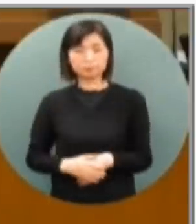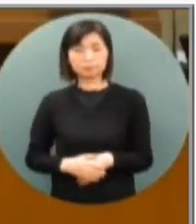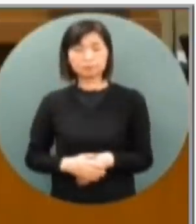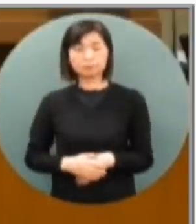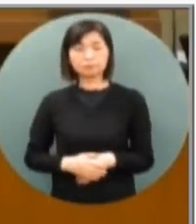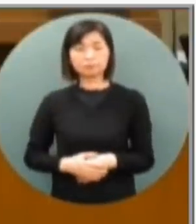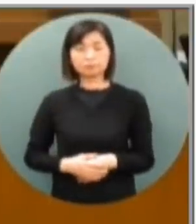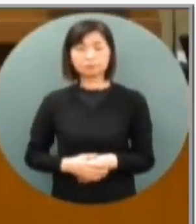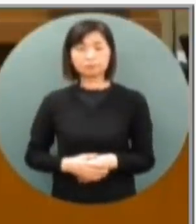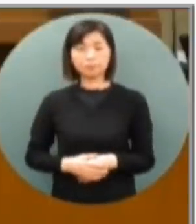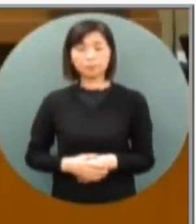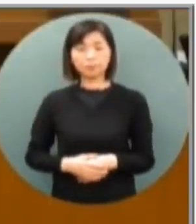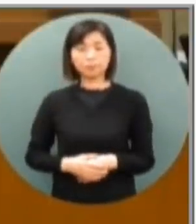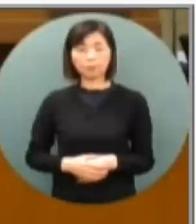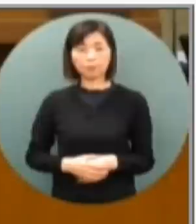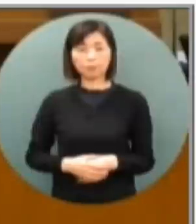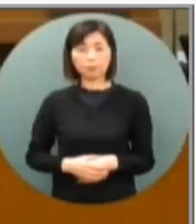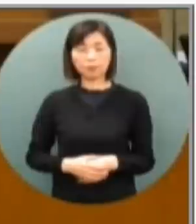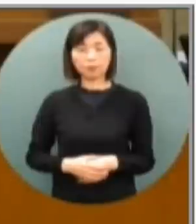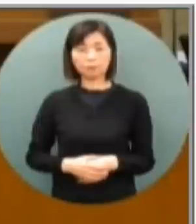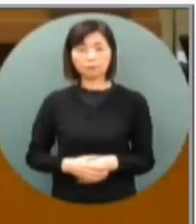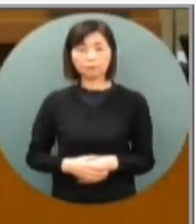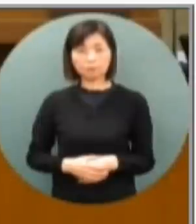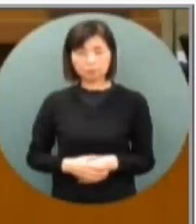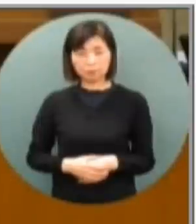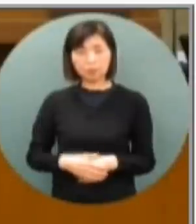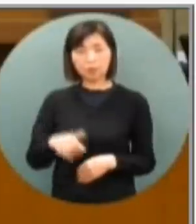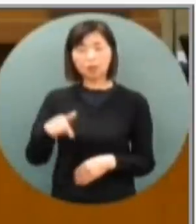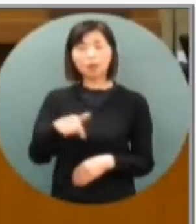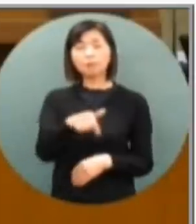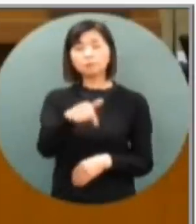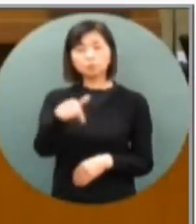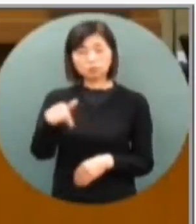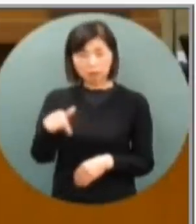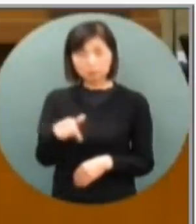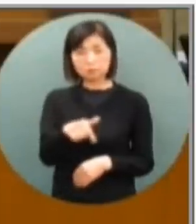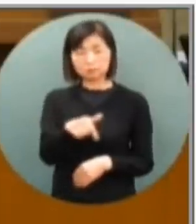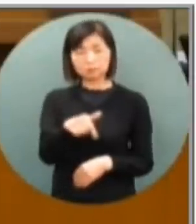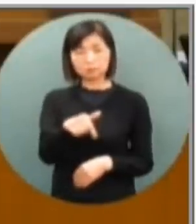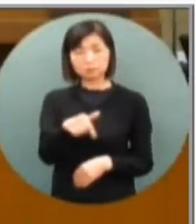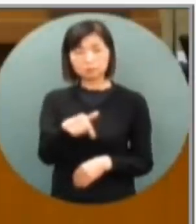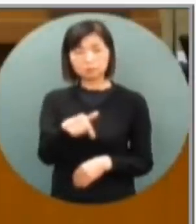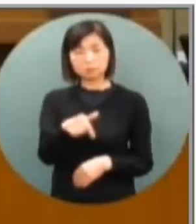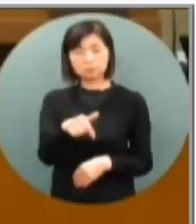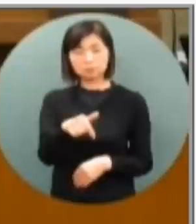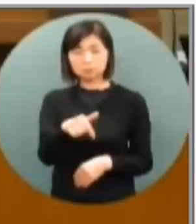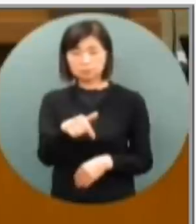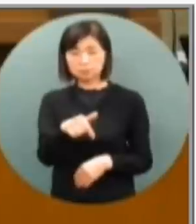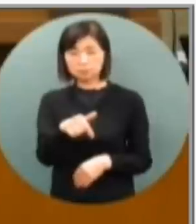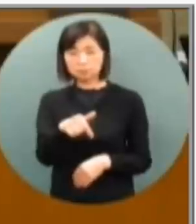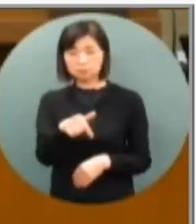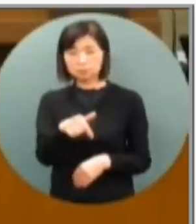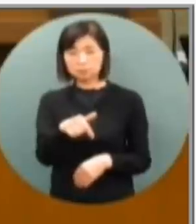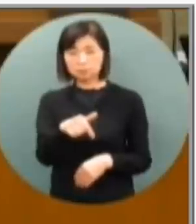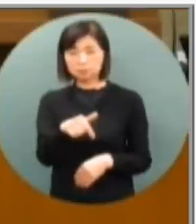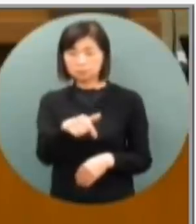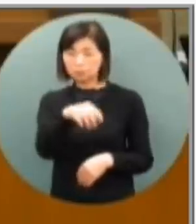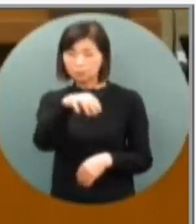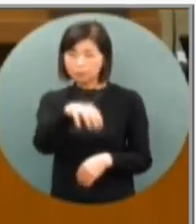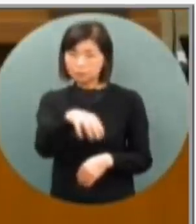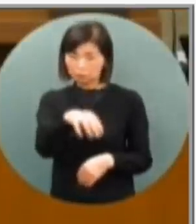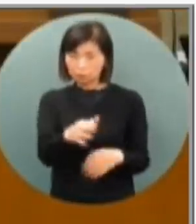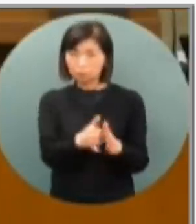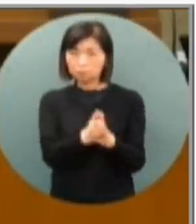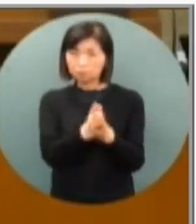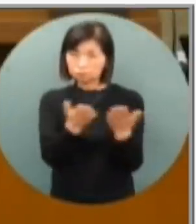てはブラック地名相関みたいなことがありまして、その復刻出版みたいな話がございま